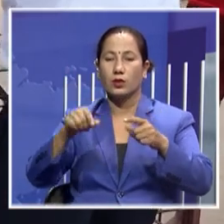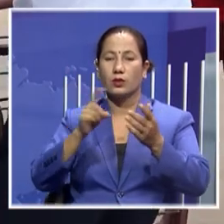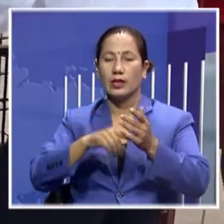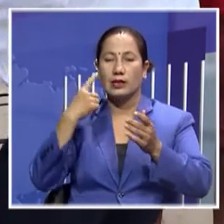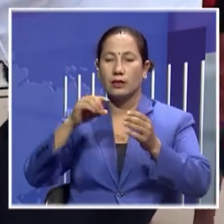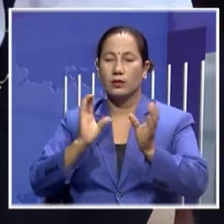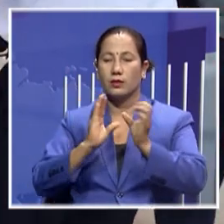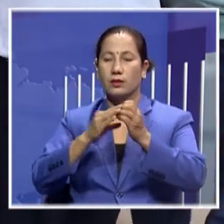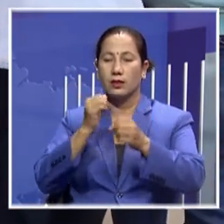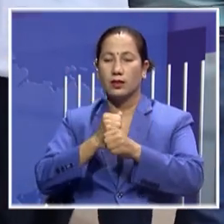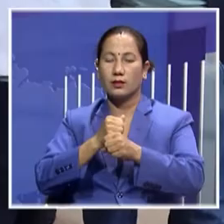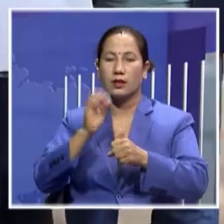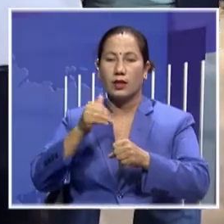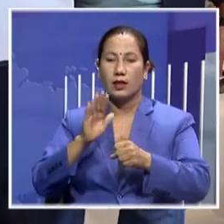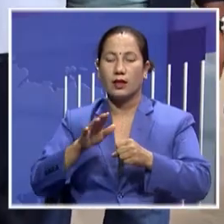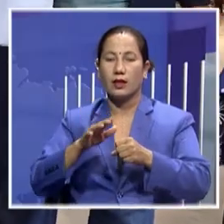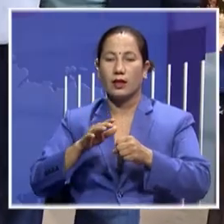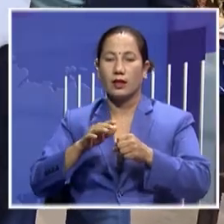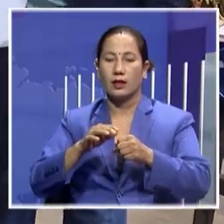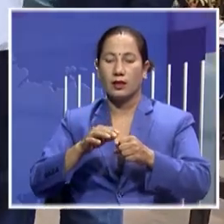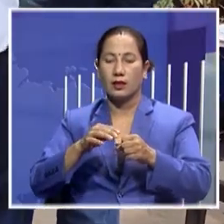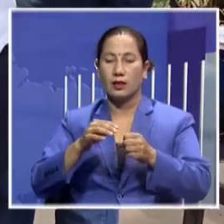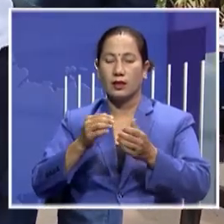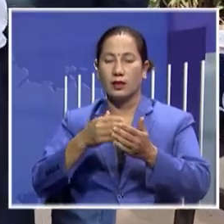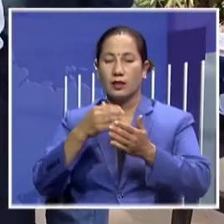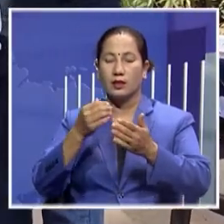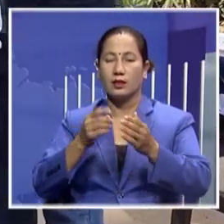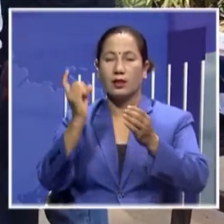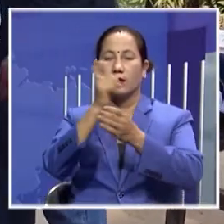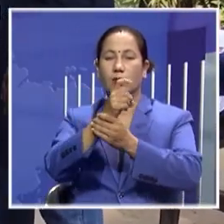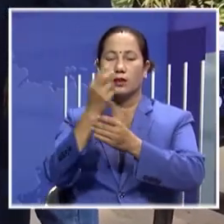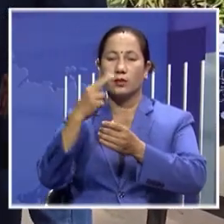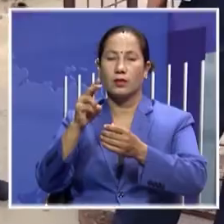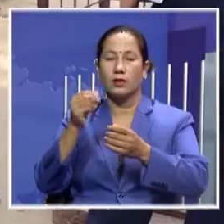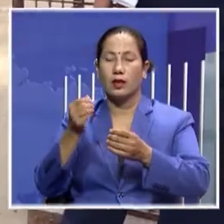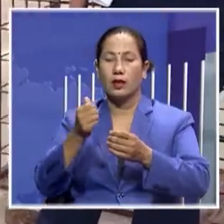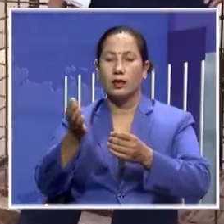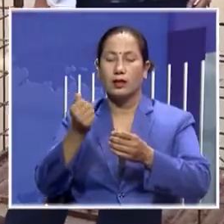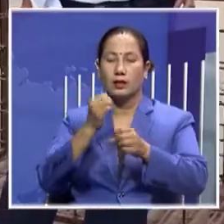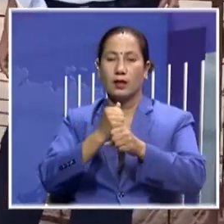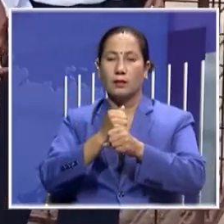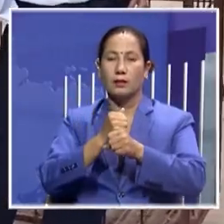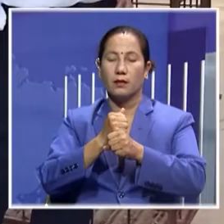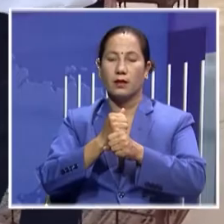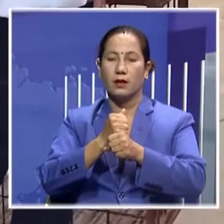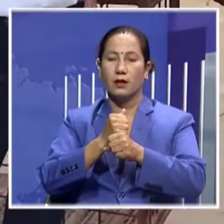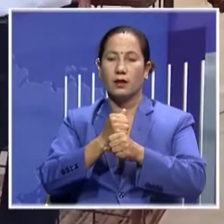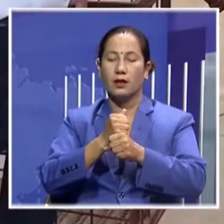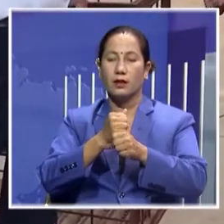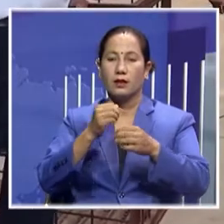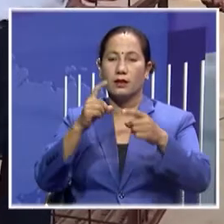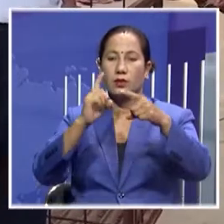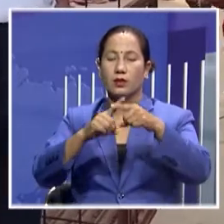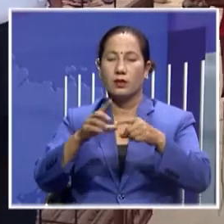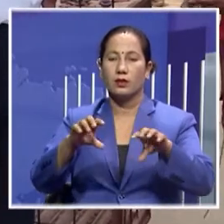काम गर्दै आएका महिलाहरू सङ्गठित हुँदै सहकारी संस्थामा आबद्ध भएर आर्थिक आय आर्जनको काममा प्रत्यक्ष जोडिन सफल भएका